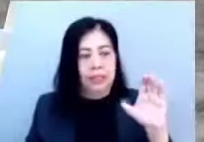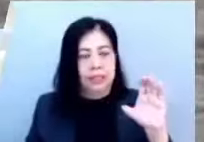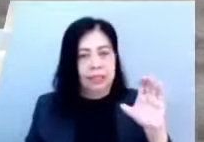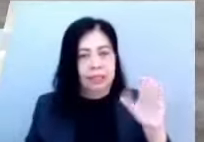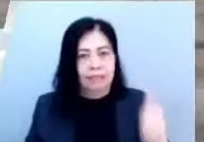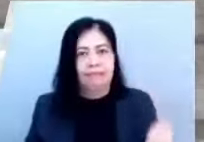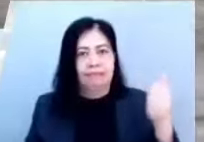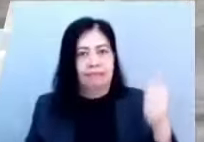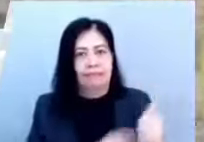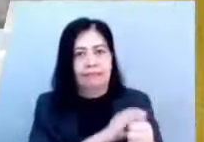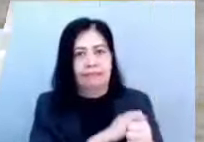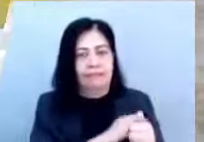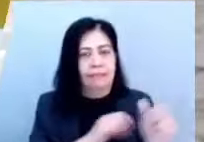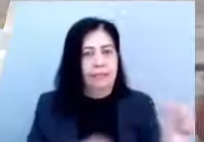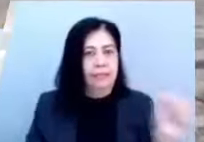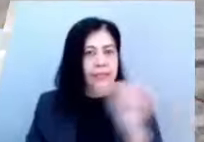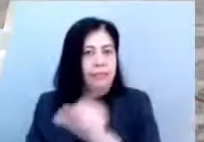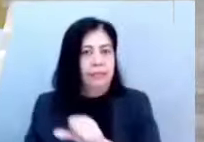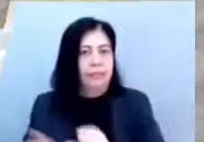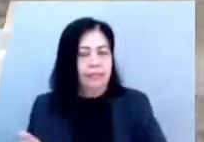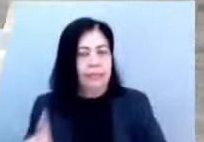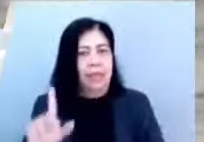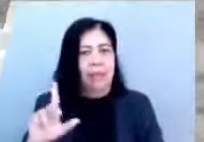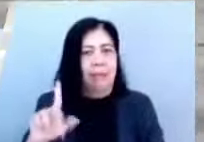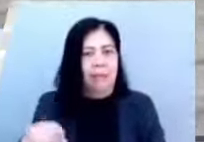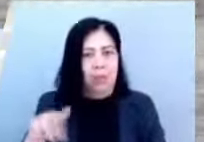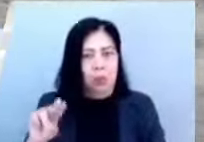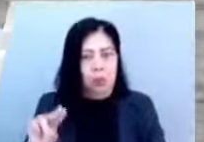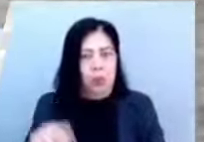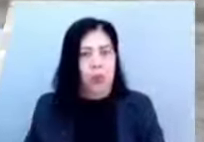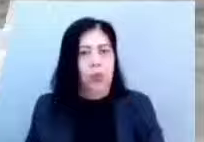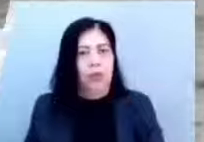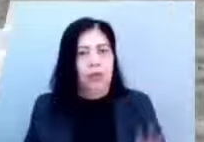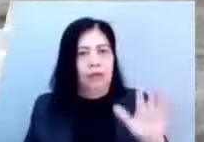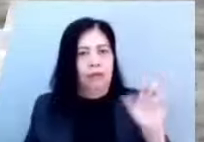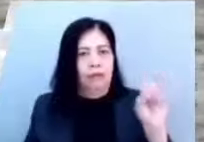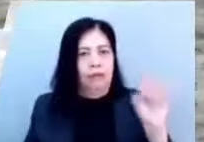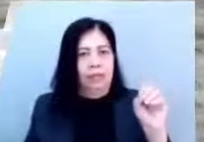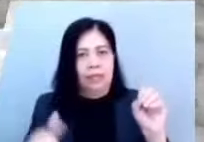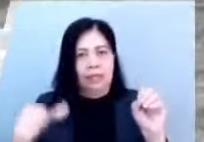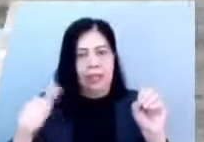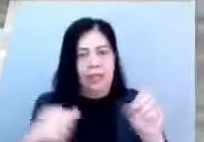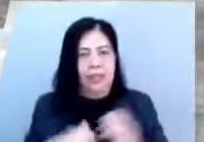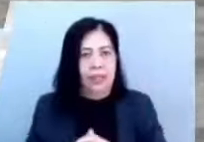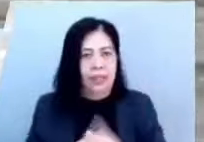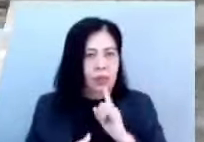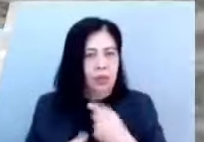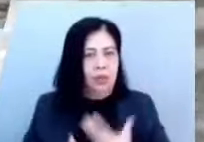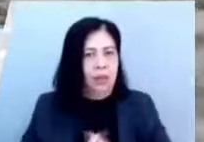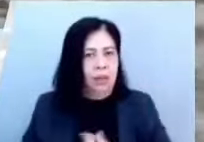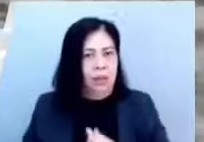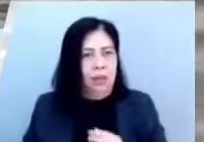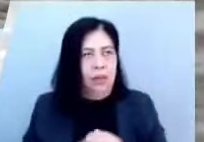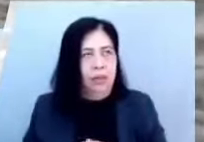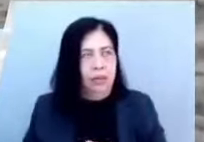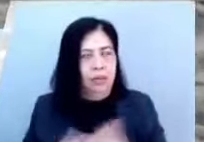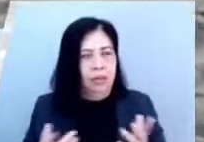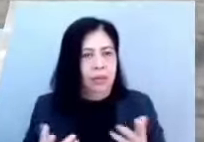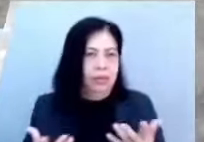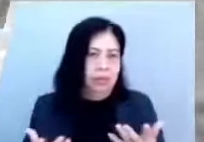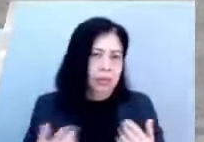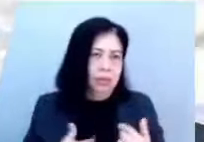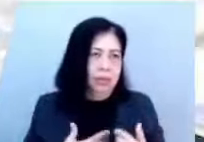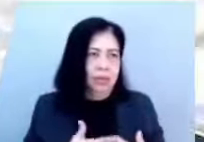champion matapos talunin ng LPU Junior Pirates sa score na 15-10. Sobrang kaba ko po noon, lalo na nung medyo nadadown na po